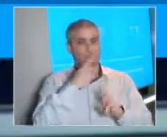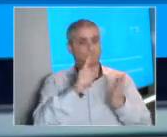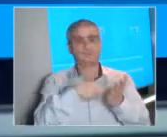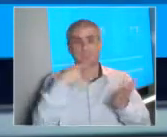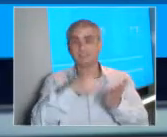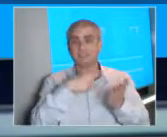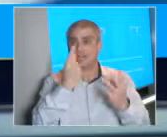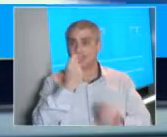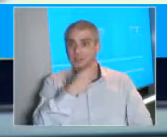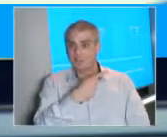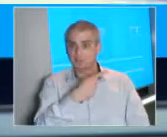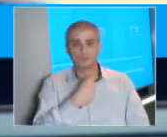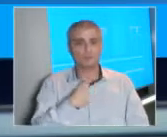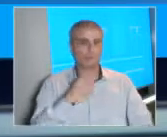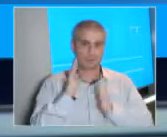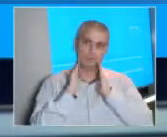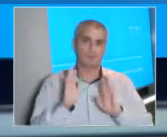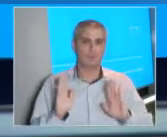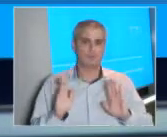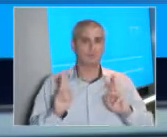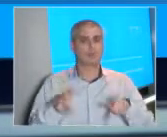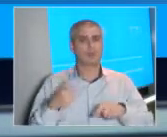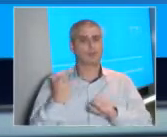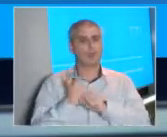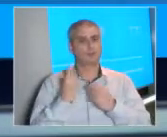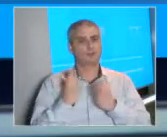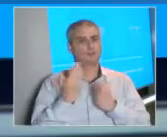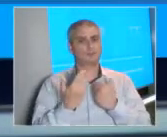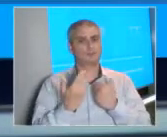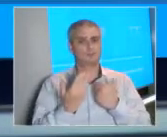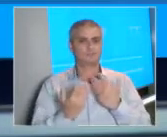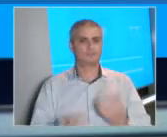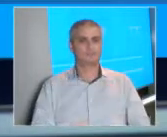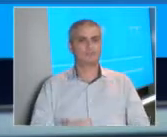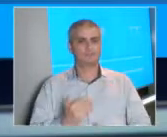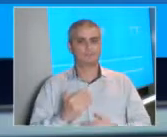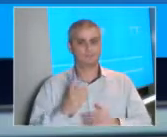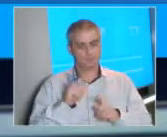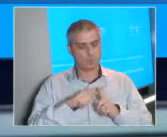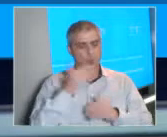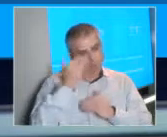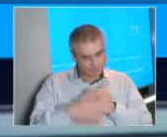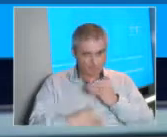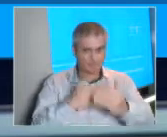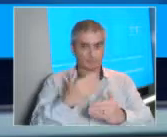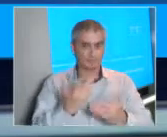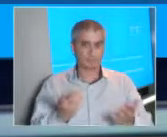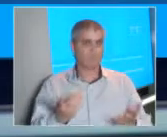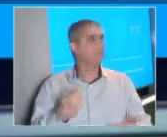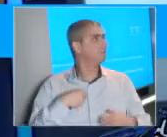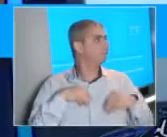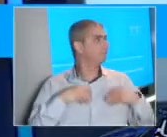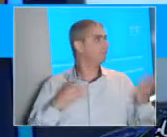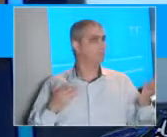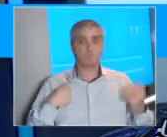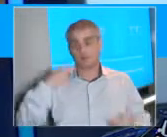סחיטה, אני מאמין ביכולת להביא דברים לרגל מסיימת, מה שנקרא, אנחנו בימים של דיבור על כדורסל. וזה אני מסכים איתך,